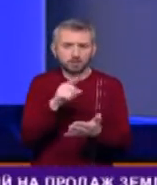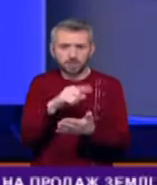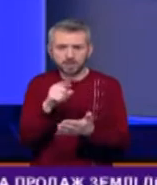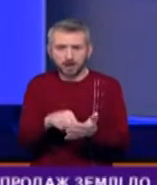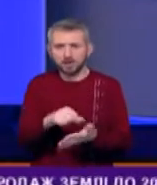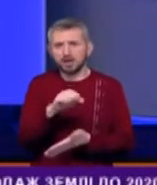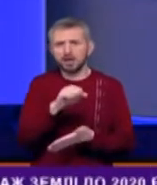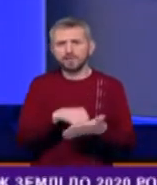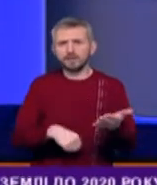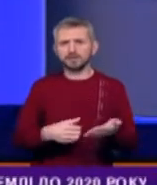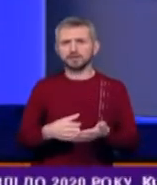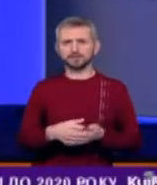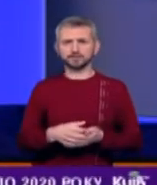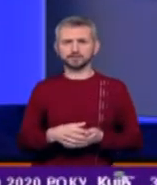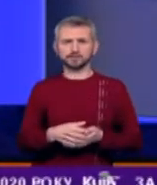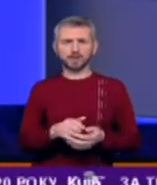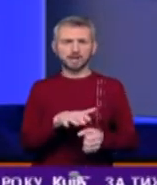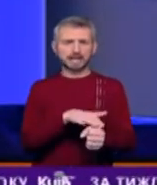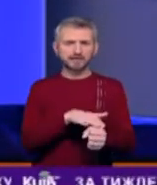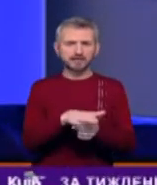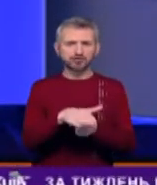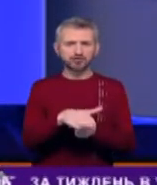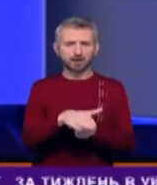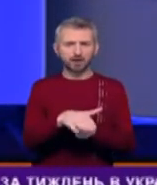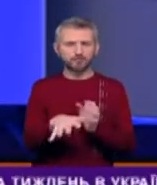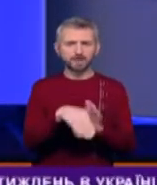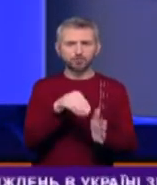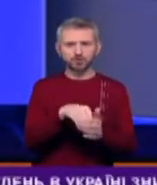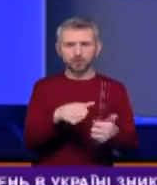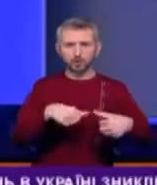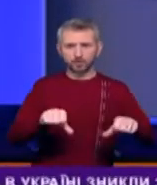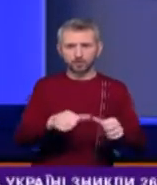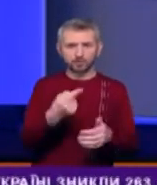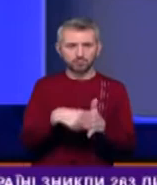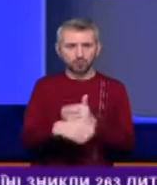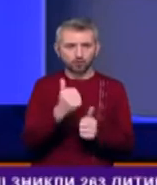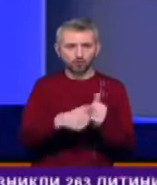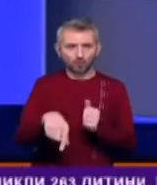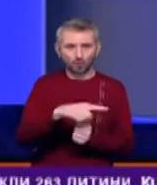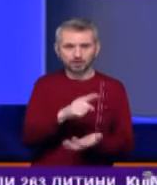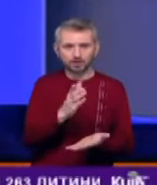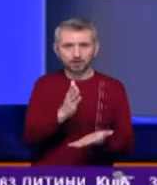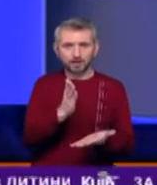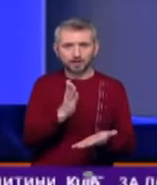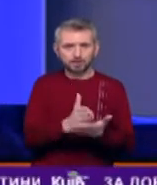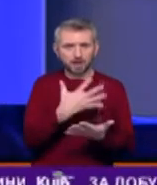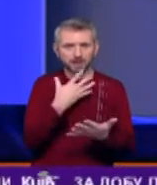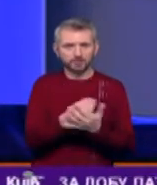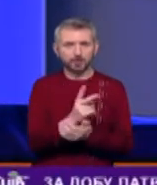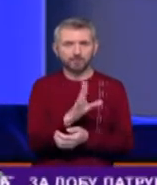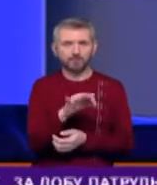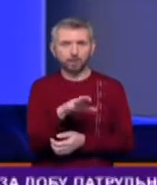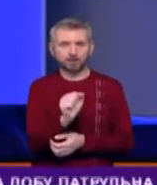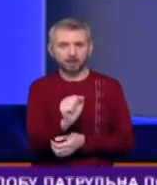від насичення виборчих комісій, адже кожен має своїх, свої квоти, квоти